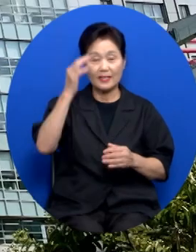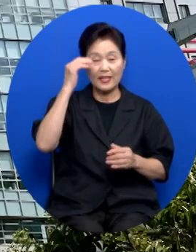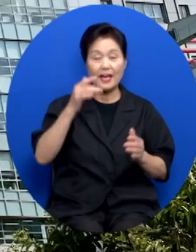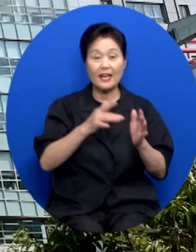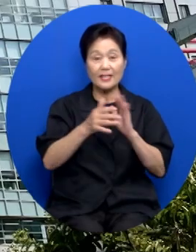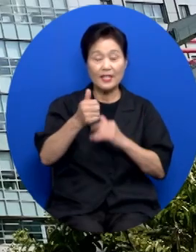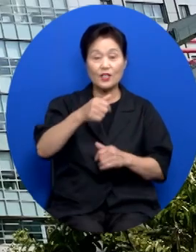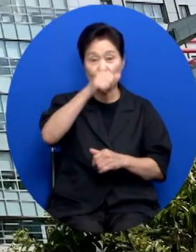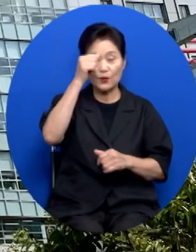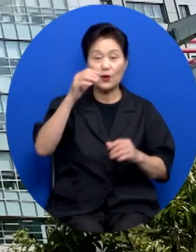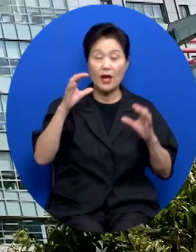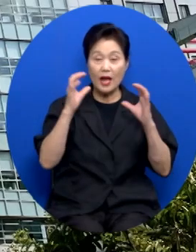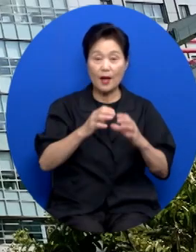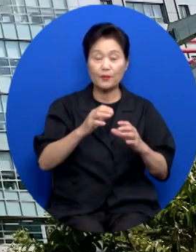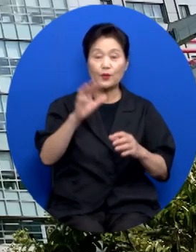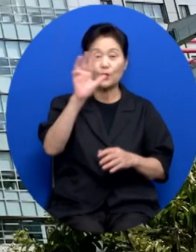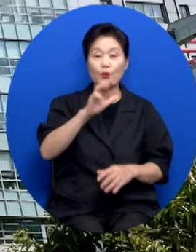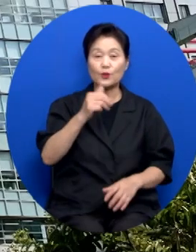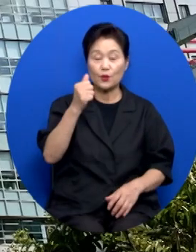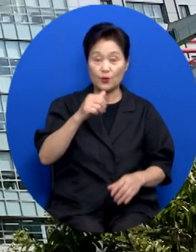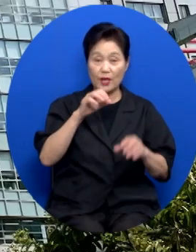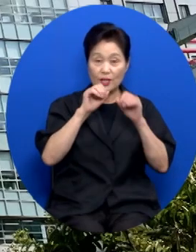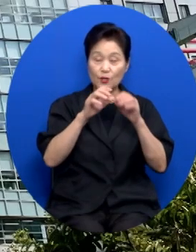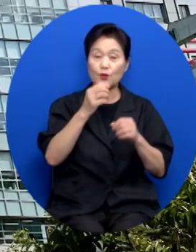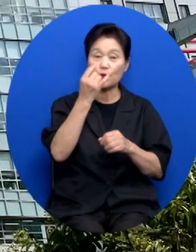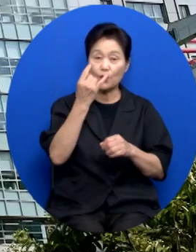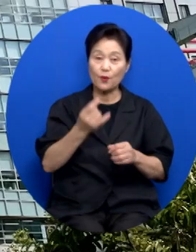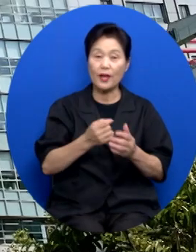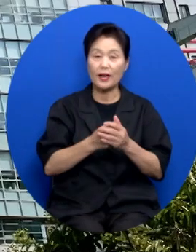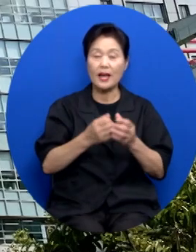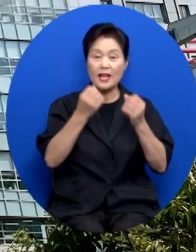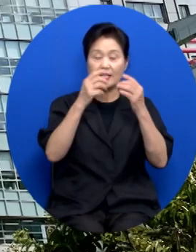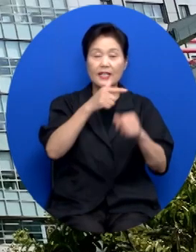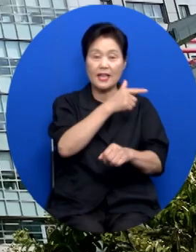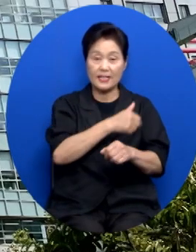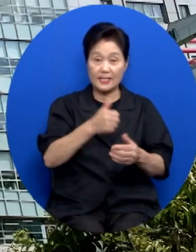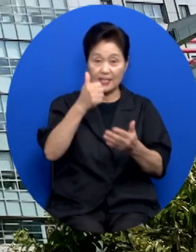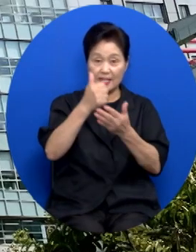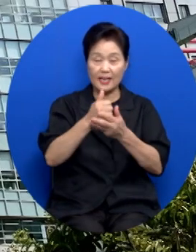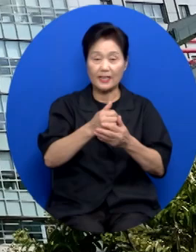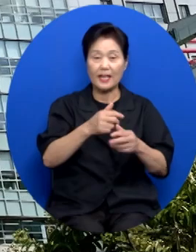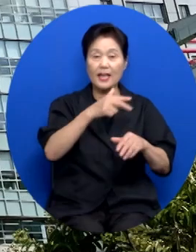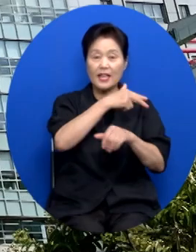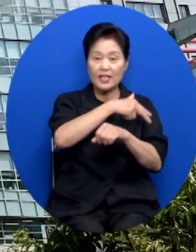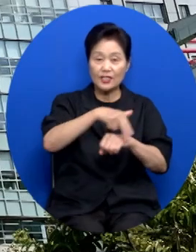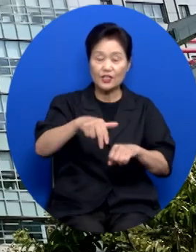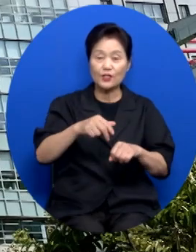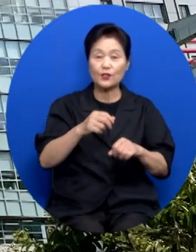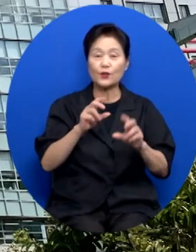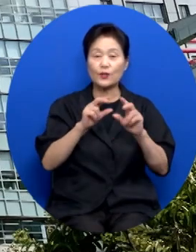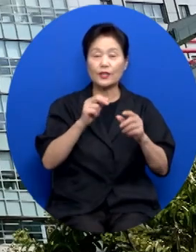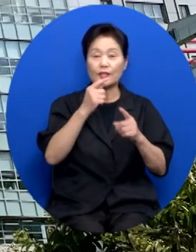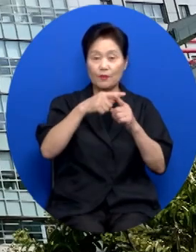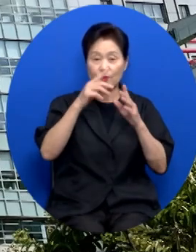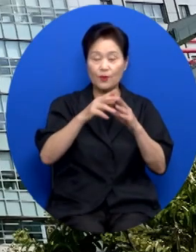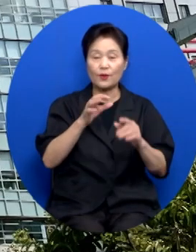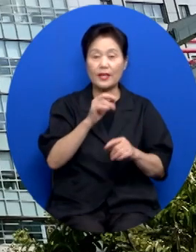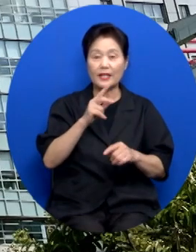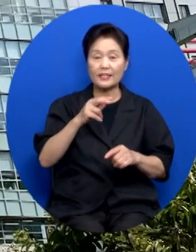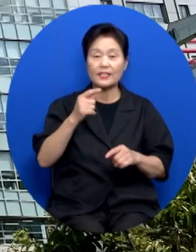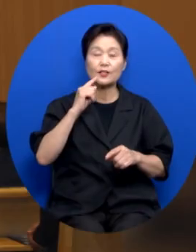대한예수교 장로회 합동총회 세계선교회가 신임 이사장에 진주 성남교회 양대식 목사를